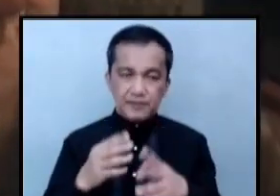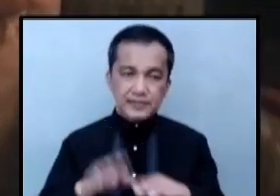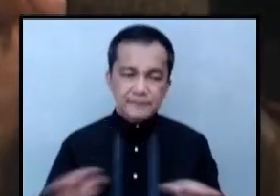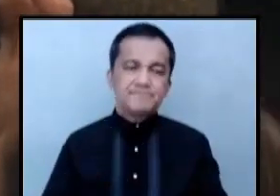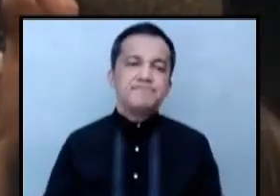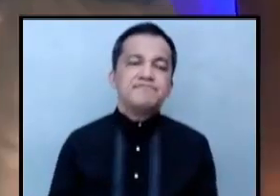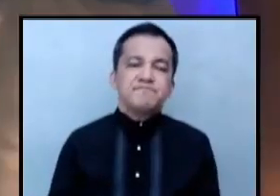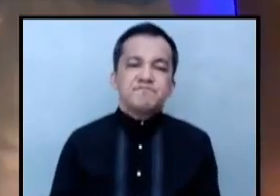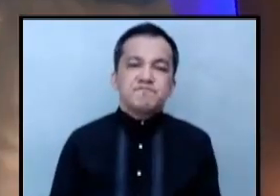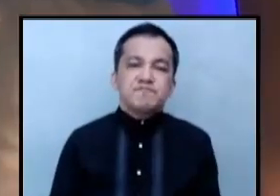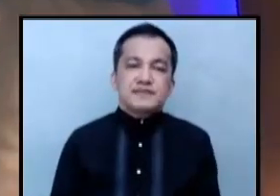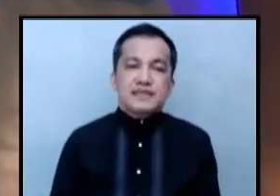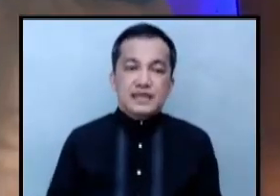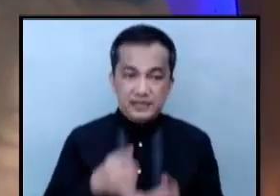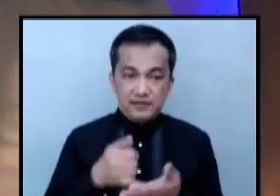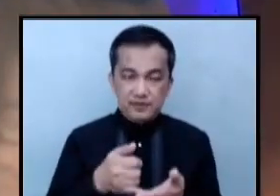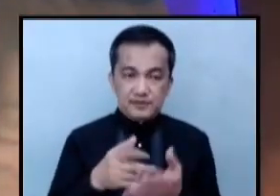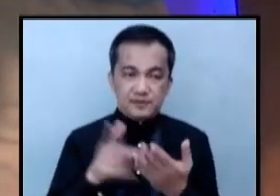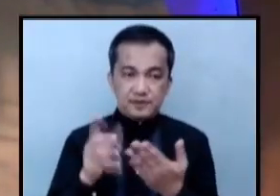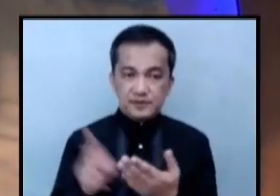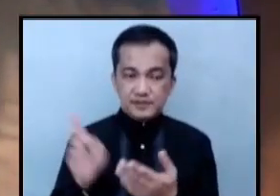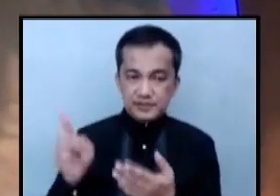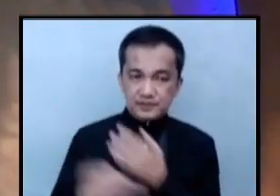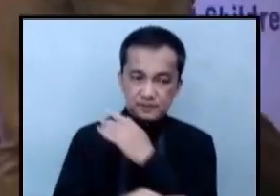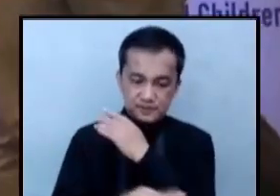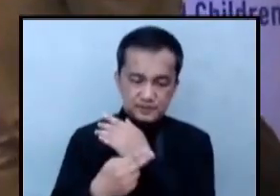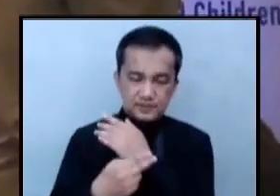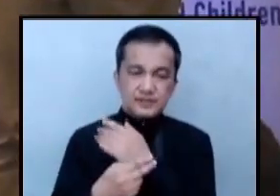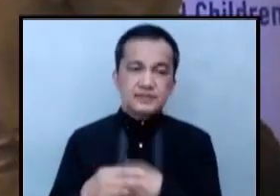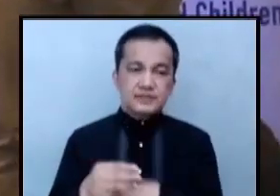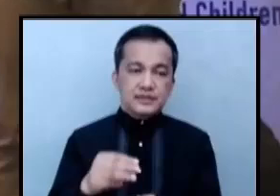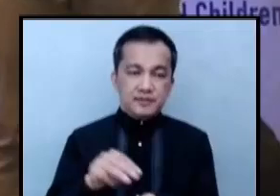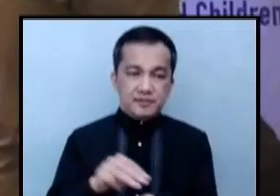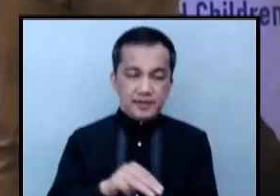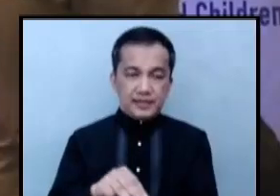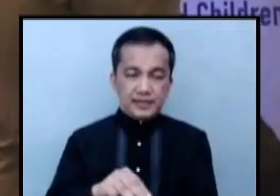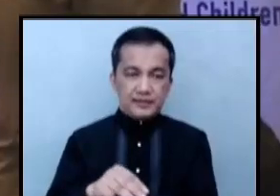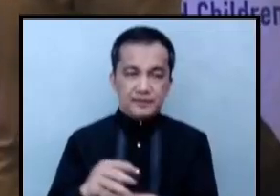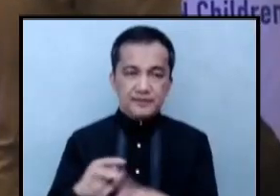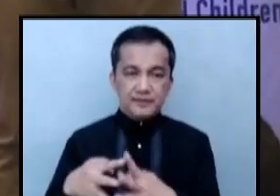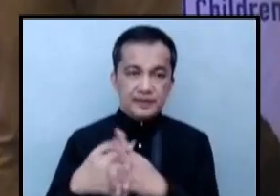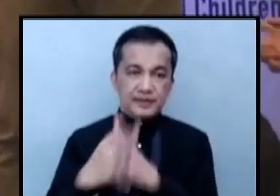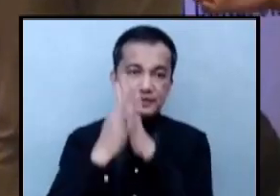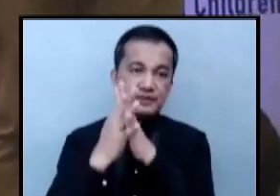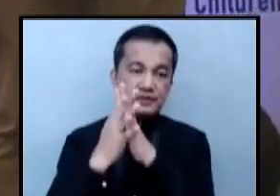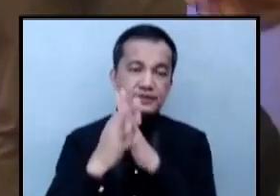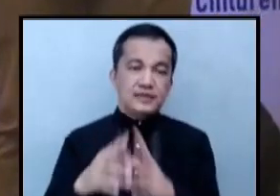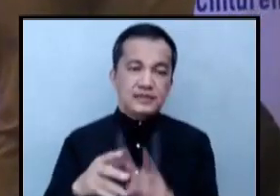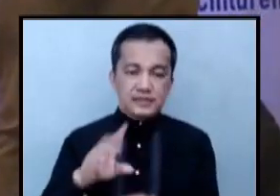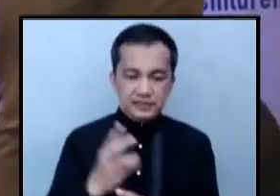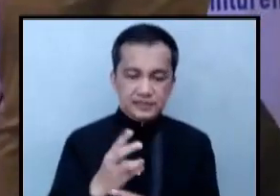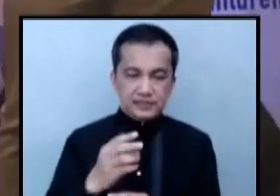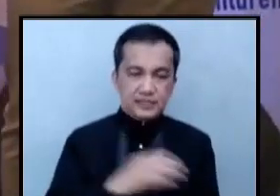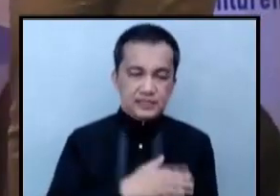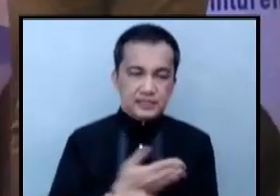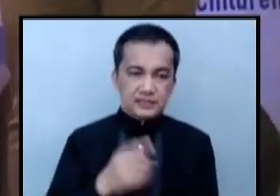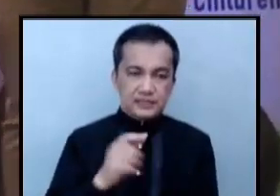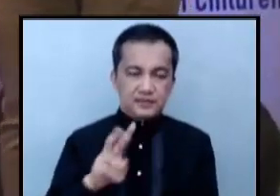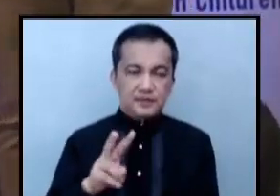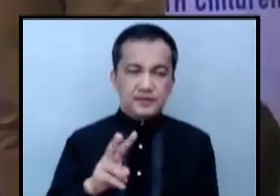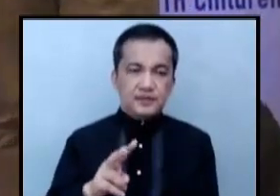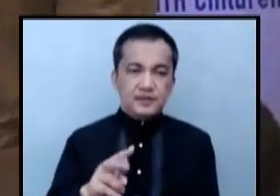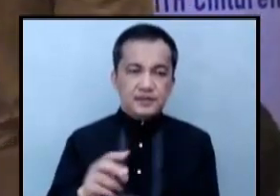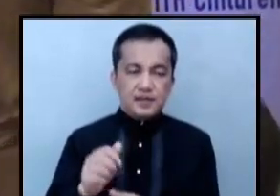awarding ceremony nito sa isang hotel sa Makati. At ito ay hosted by the 6 Anak TV Ambassadors na sina Allen